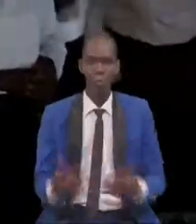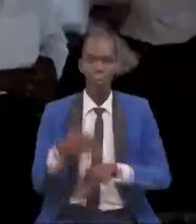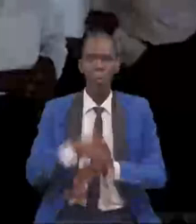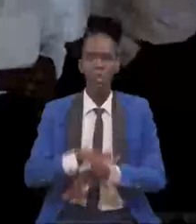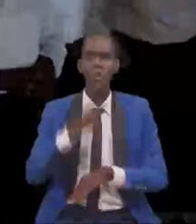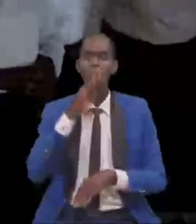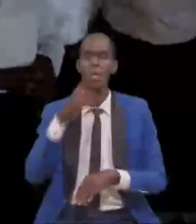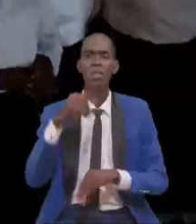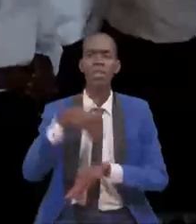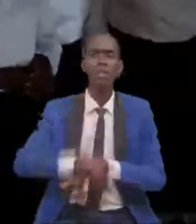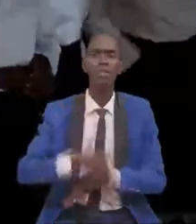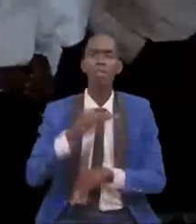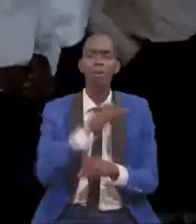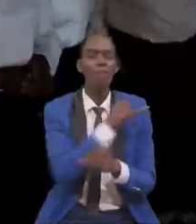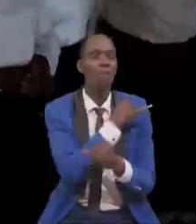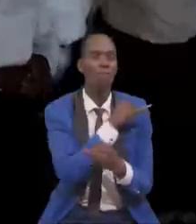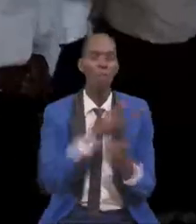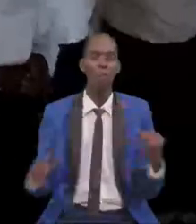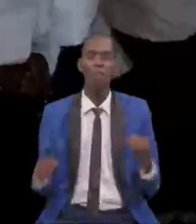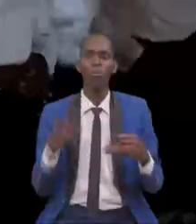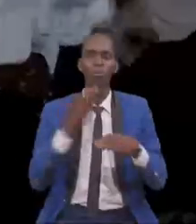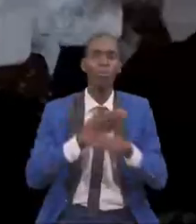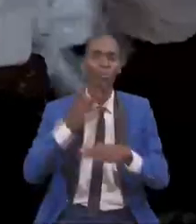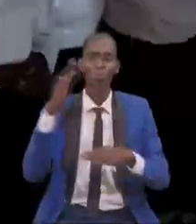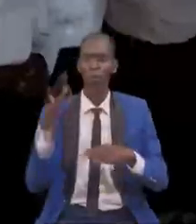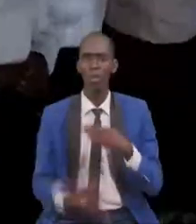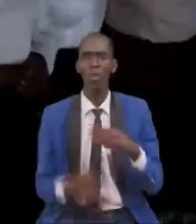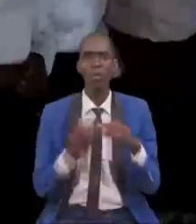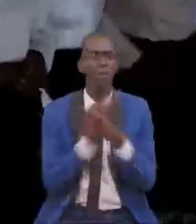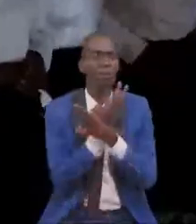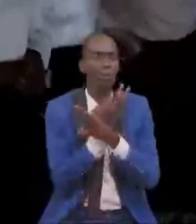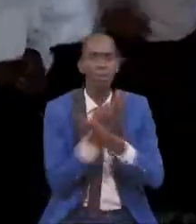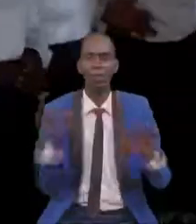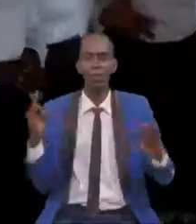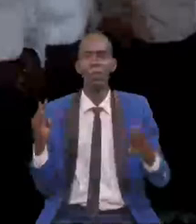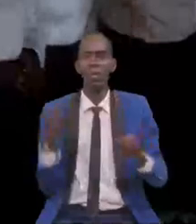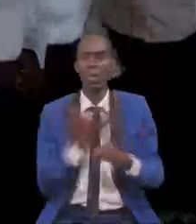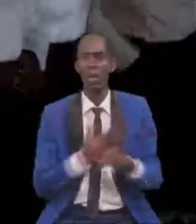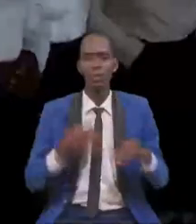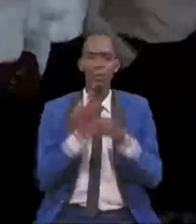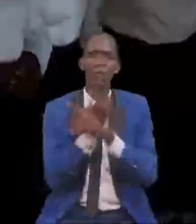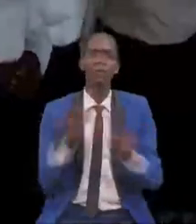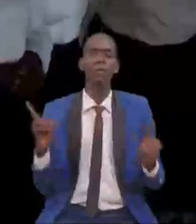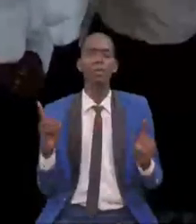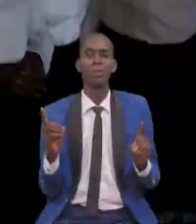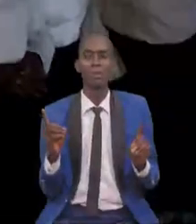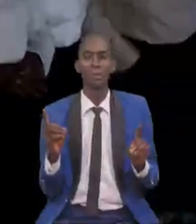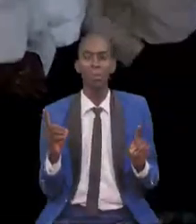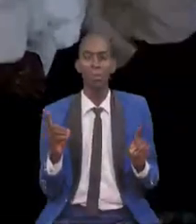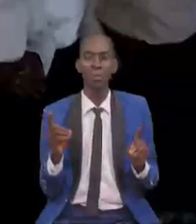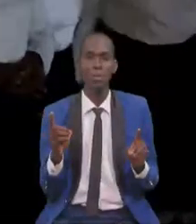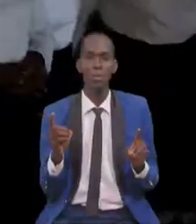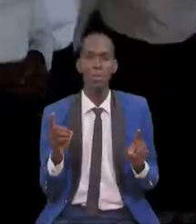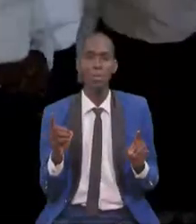t'amener à la perdition. Que ce soit la dernière soirée de la liberté